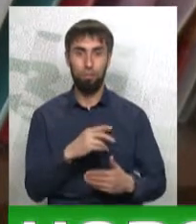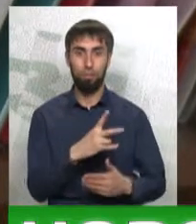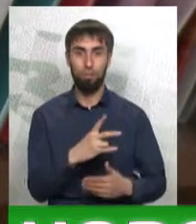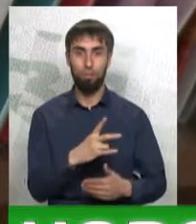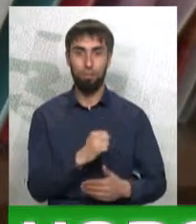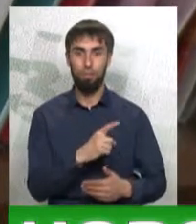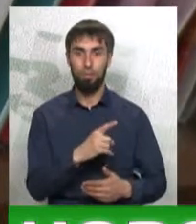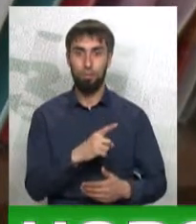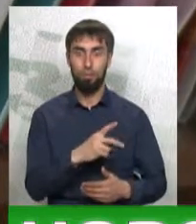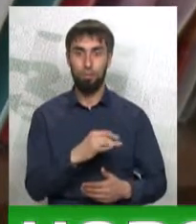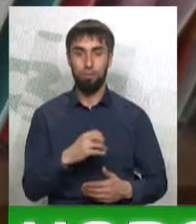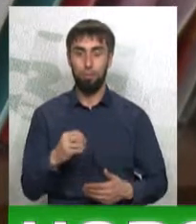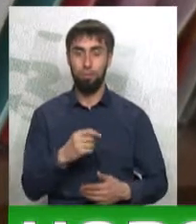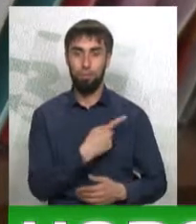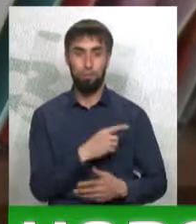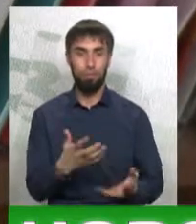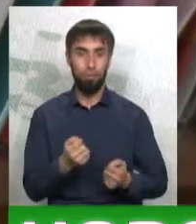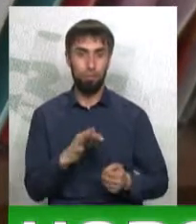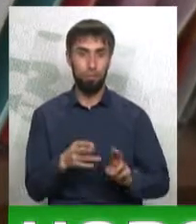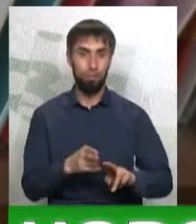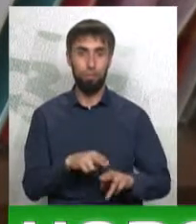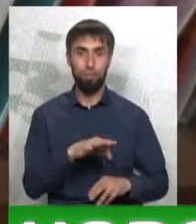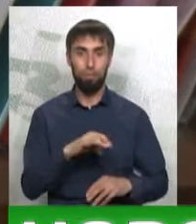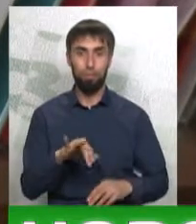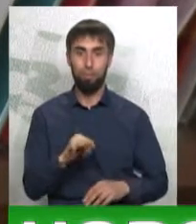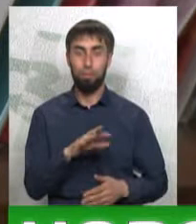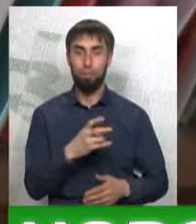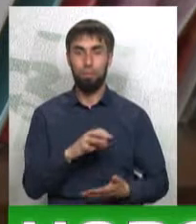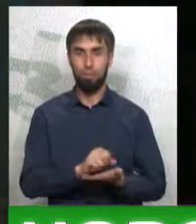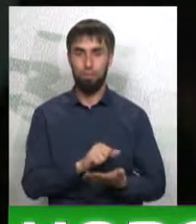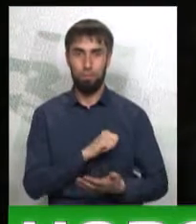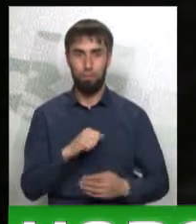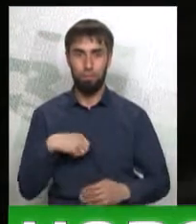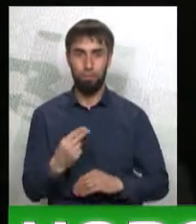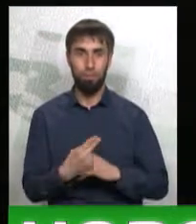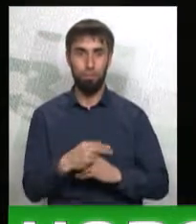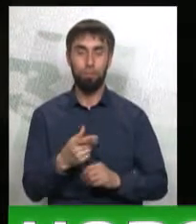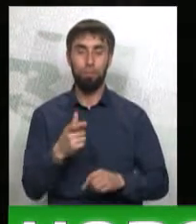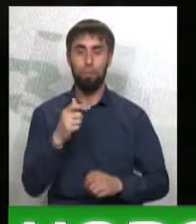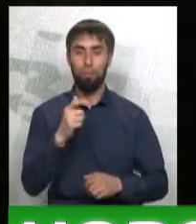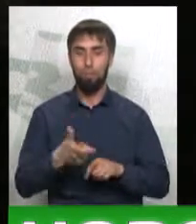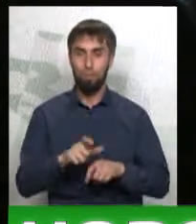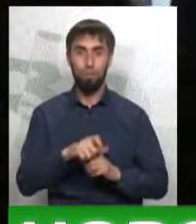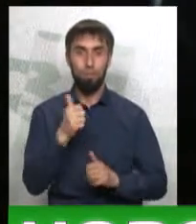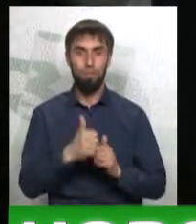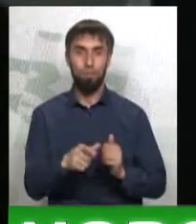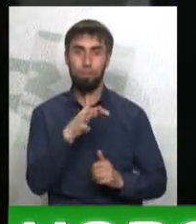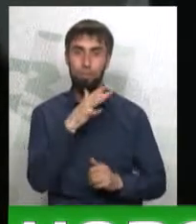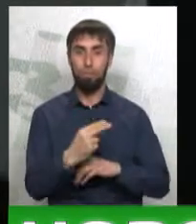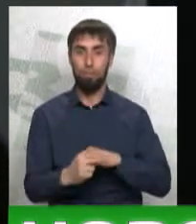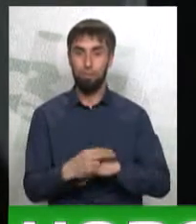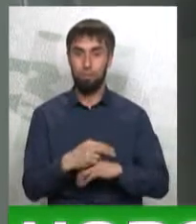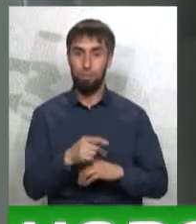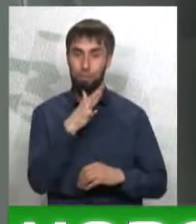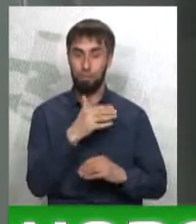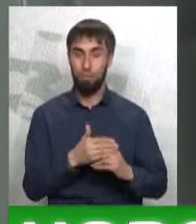уже принимать вот эти вот препараты и не заниматься самолечением. Очень часто именно время, потраченное на самолечение,